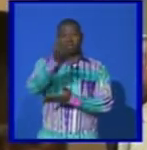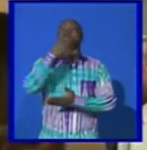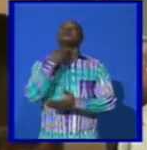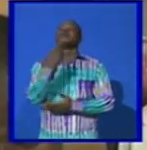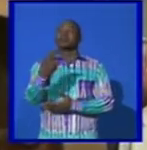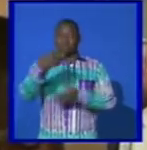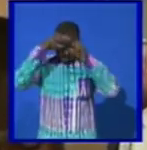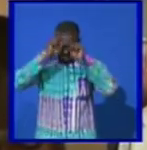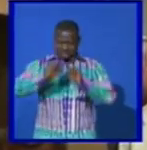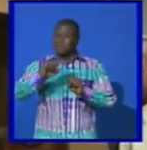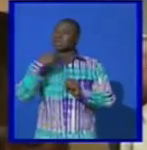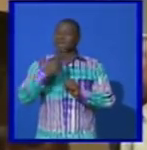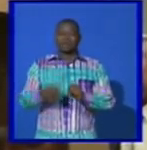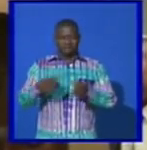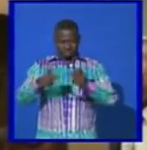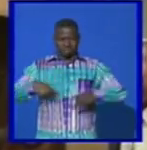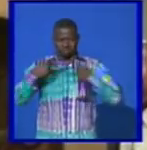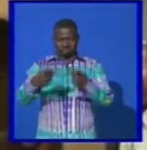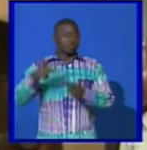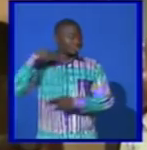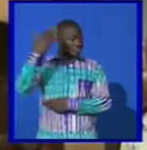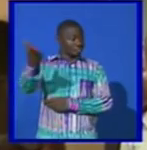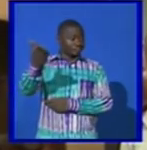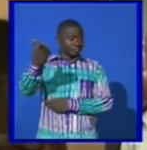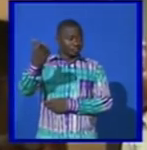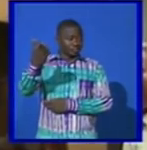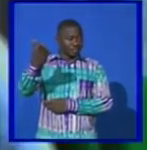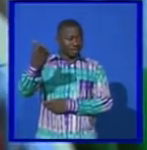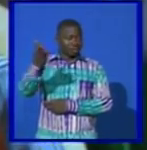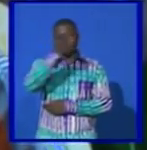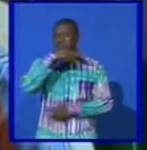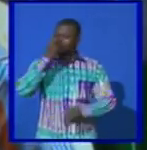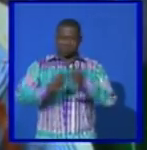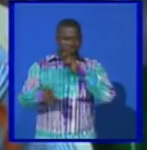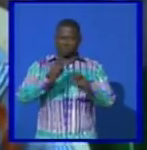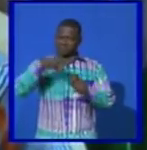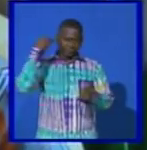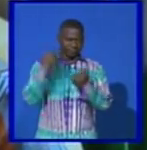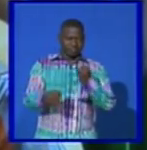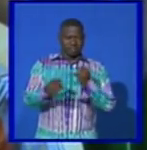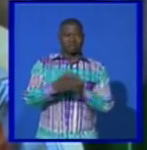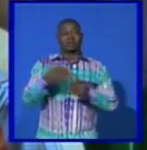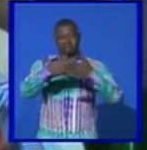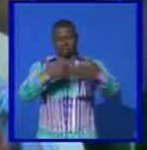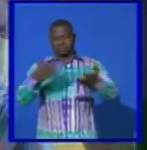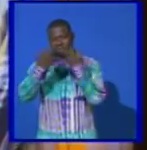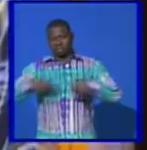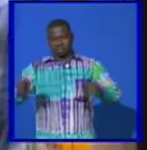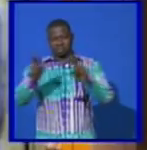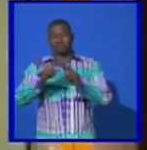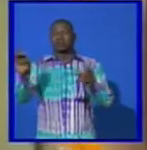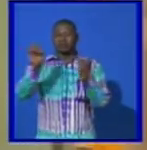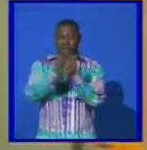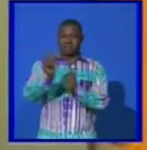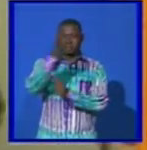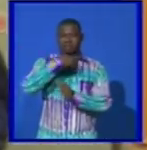nous a promis qu'Inch'Allah, bientôt, Inch'Allah, ces problèmes seraient réglés. Avant cette rencontre d'échange avec la communauté